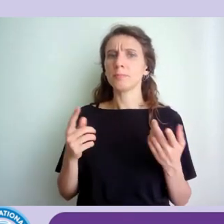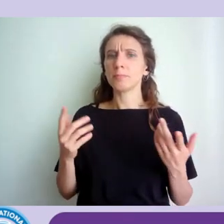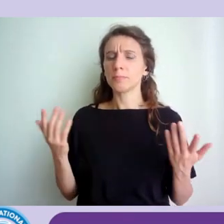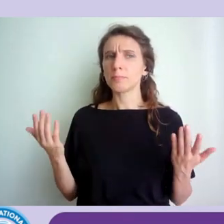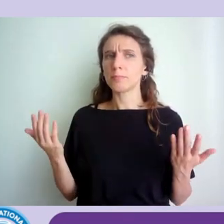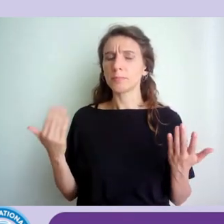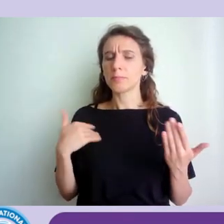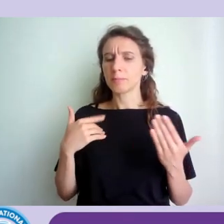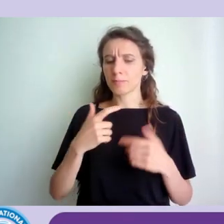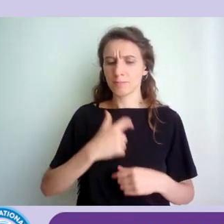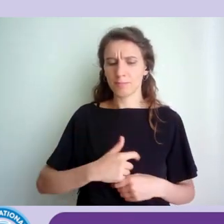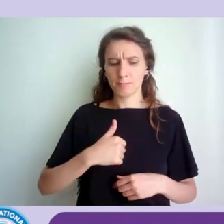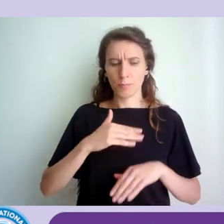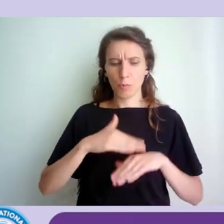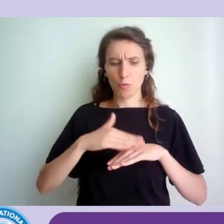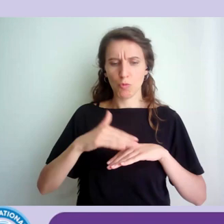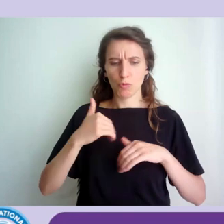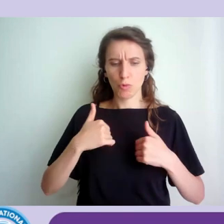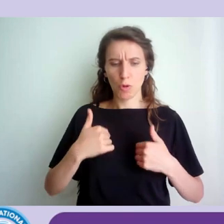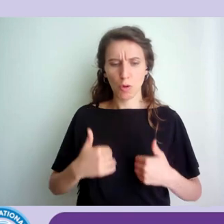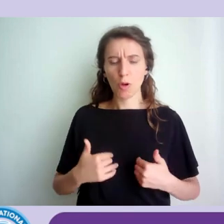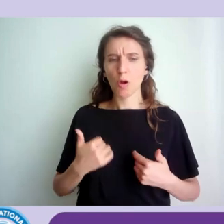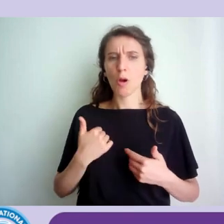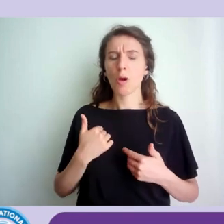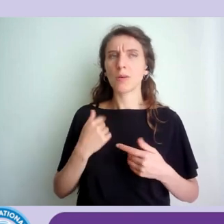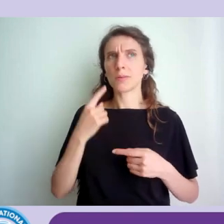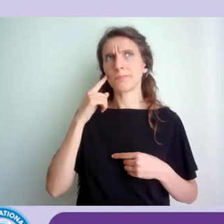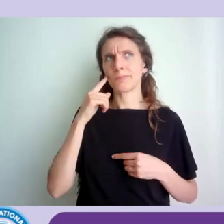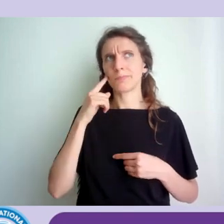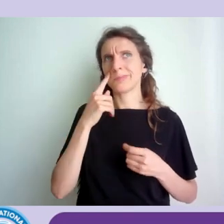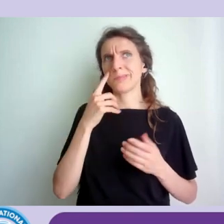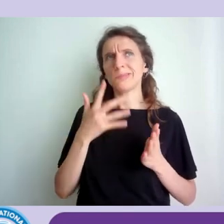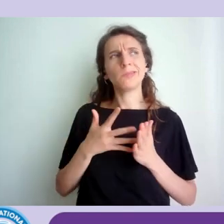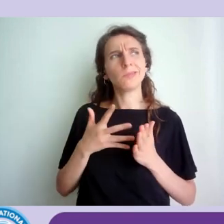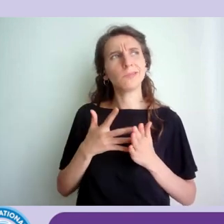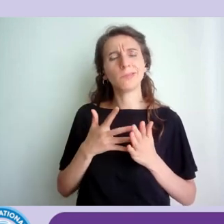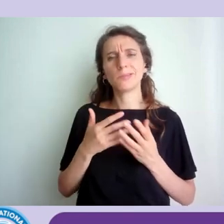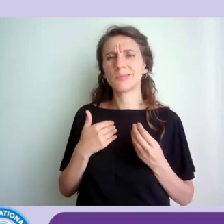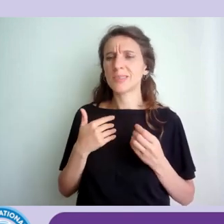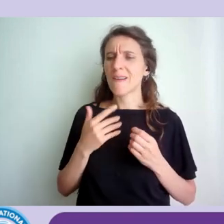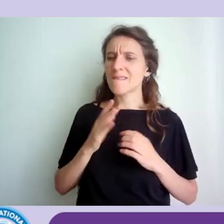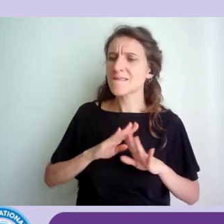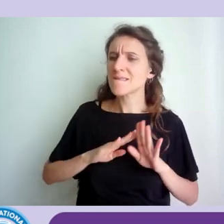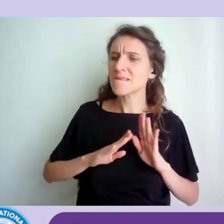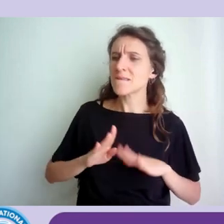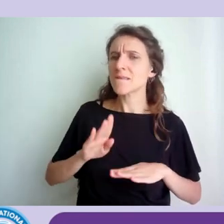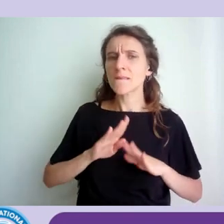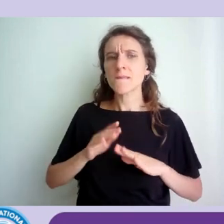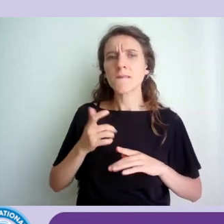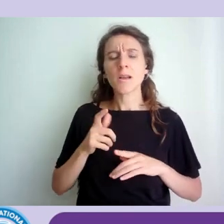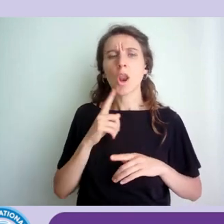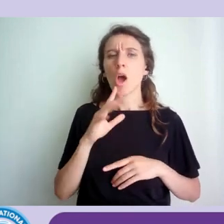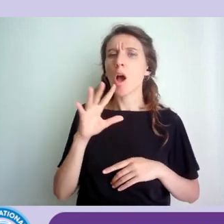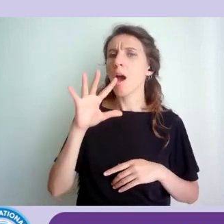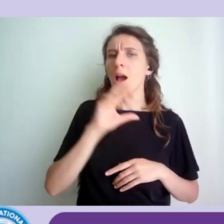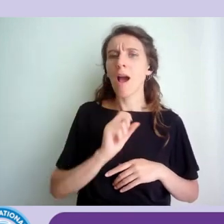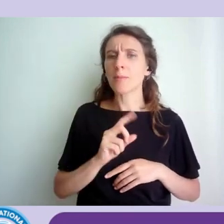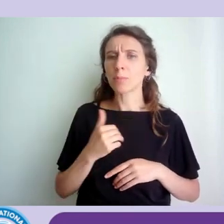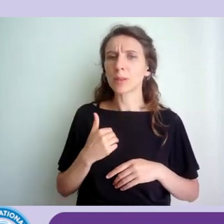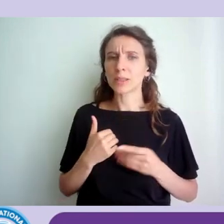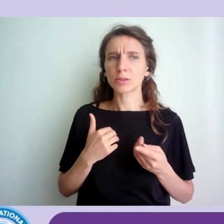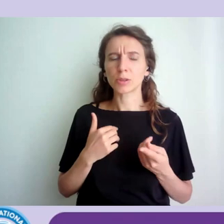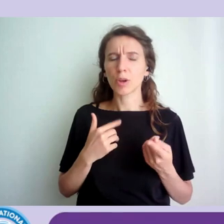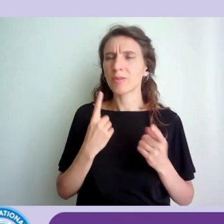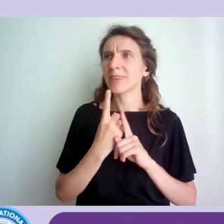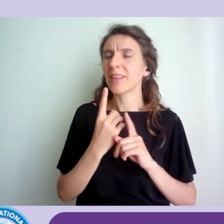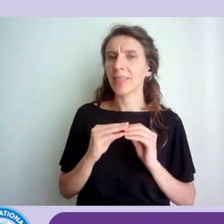modo potrebbe sentirsi come dire in qualche modo a disagio e frustrato proprio perché